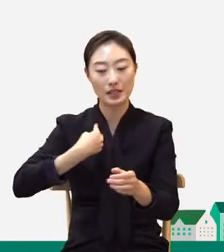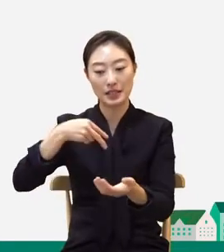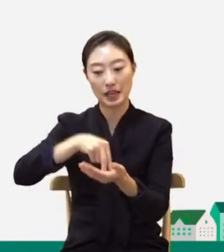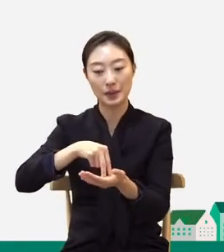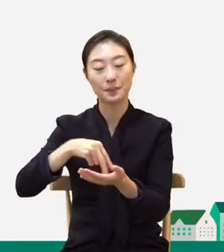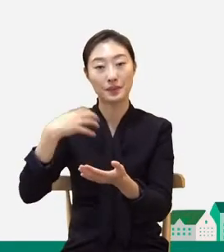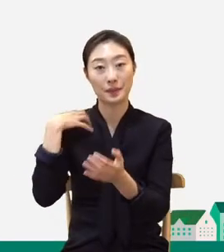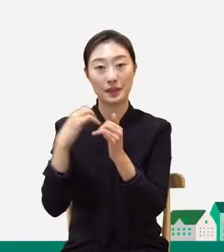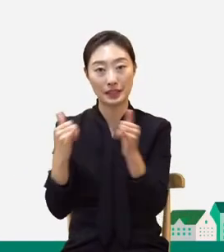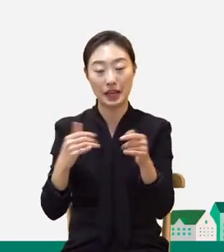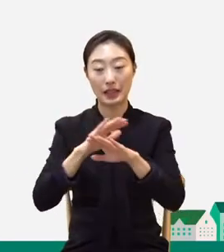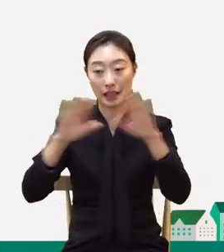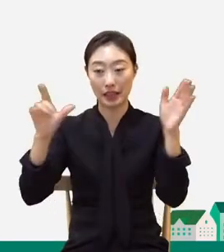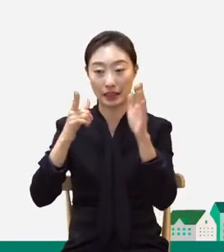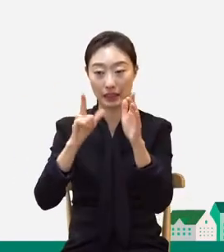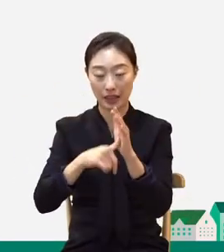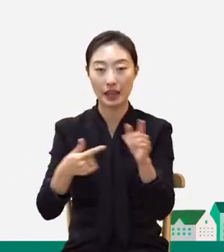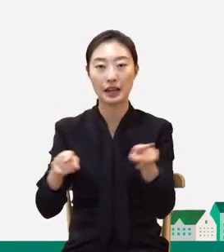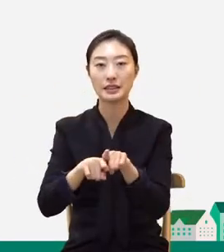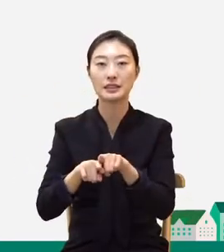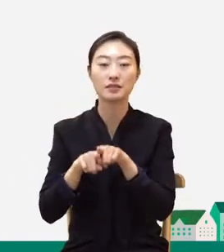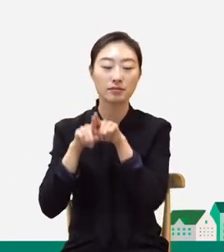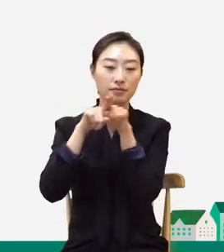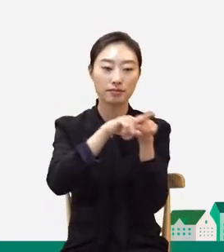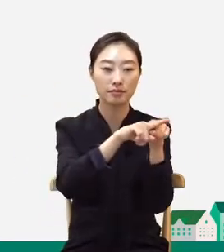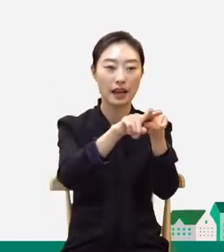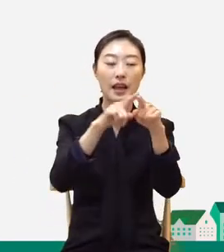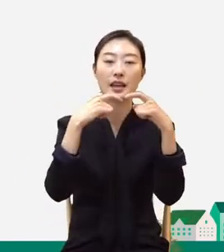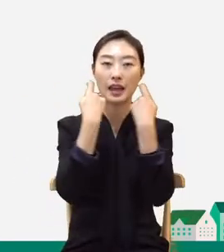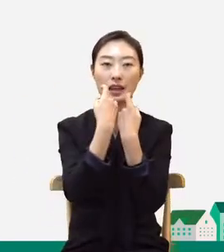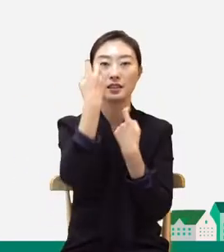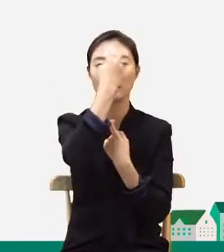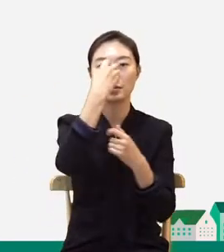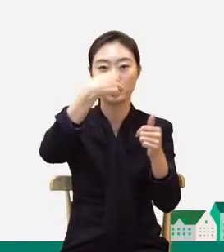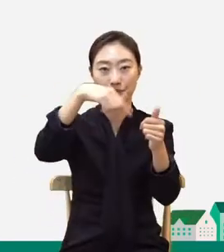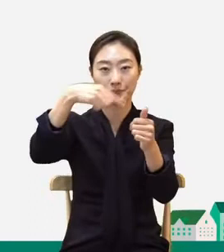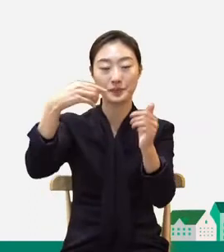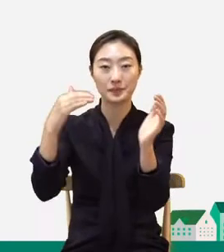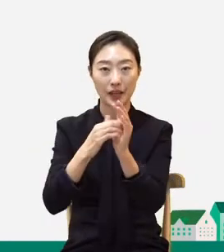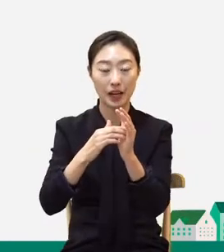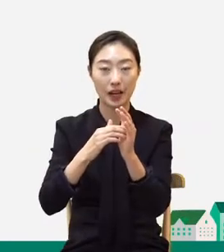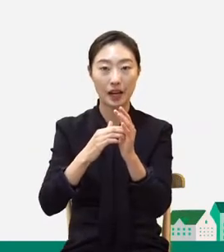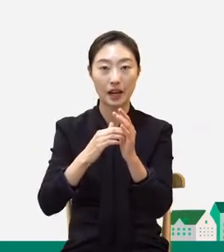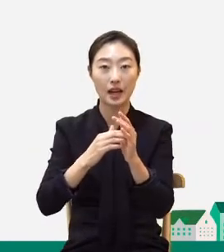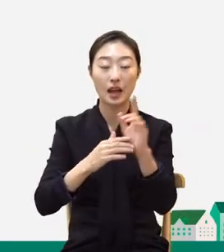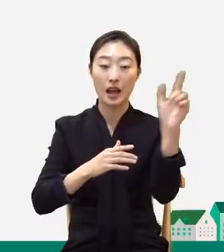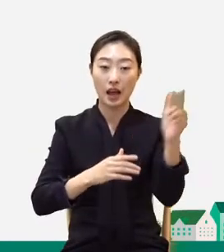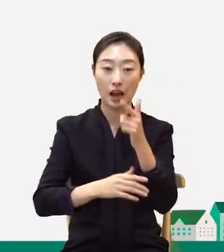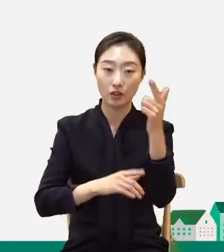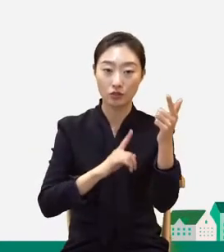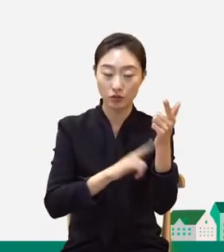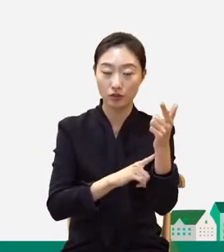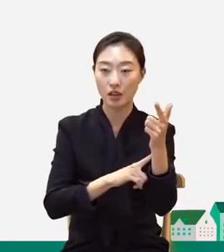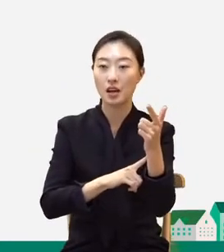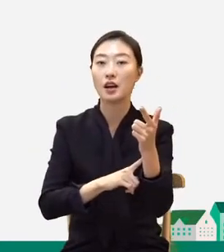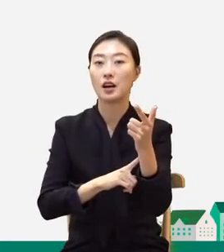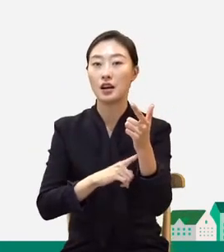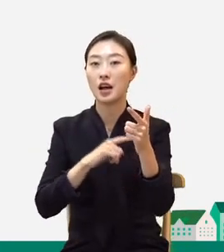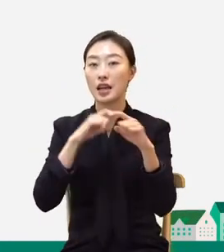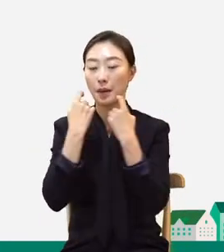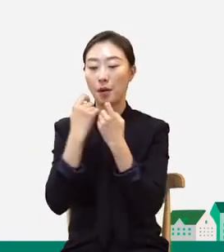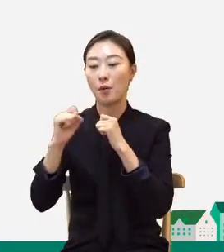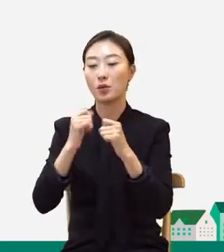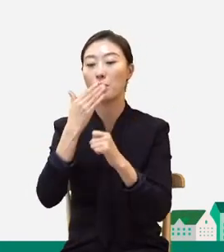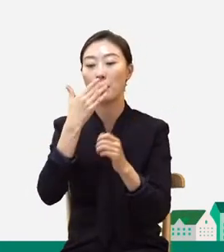시간에 같이 가서 개인별 지원을 할 수 있도록 하였고요. 주중에 1일과 주말은 개별 활동을 할 수 있도록